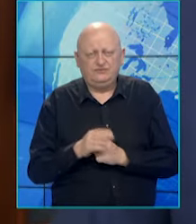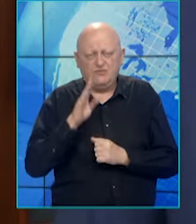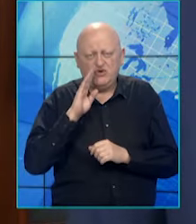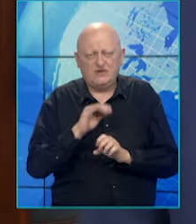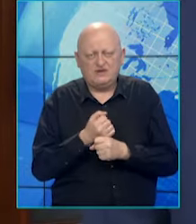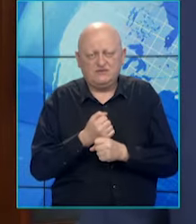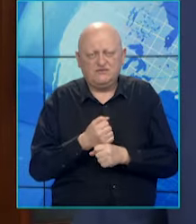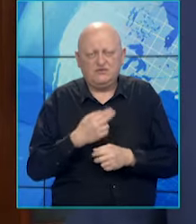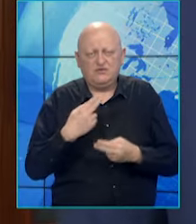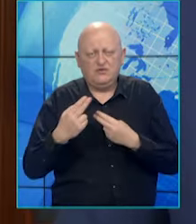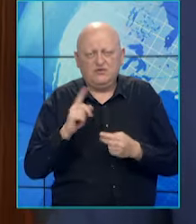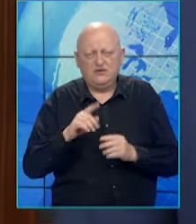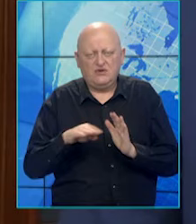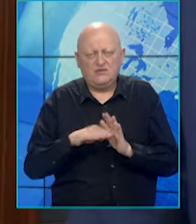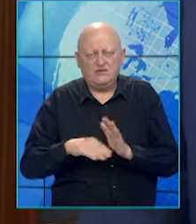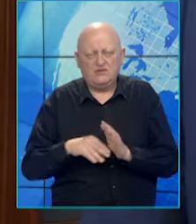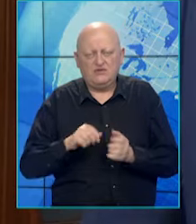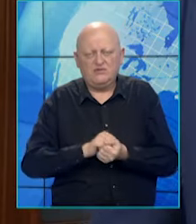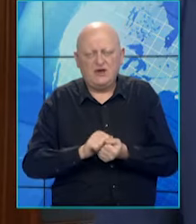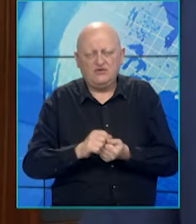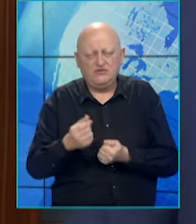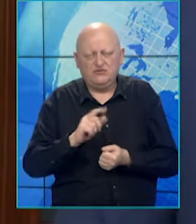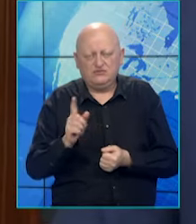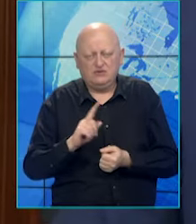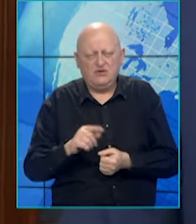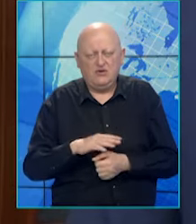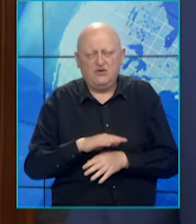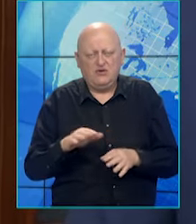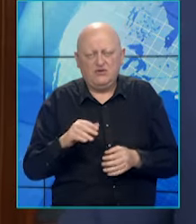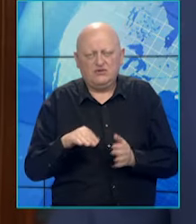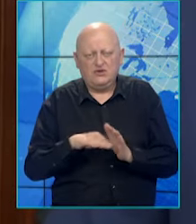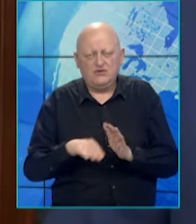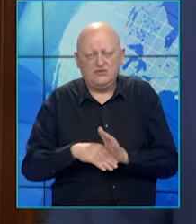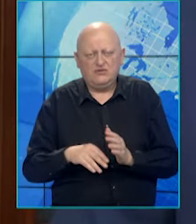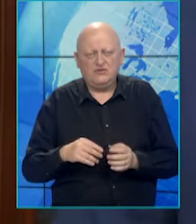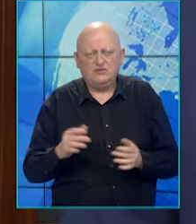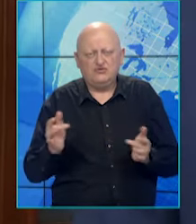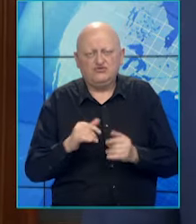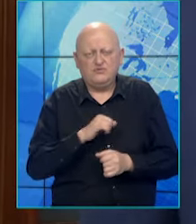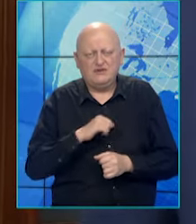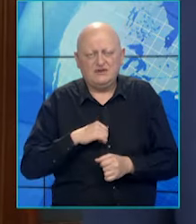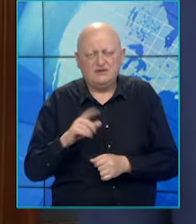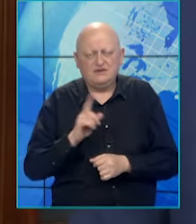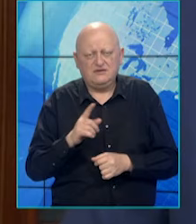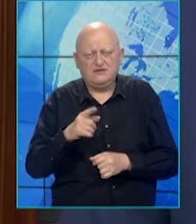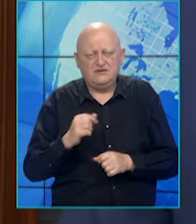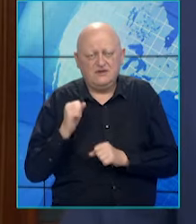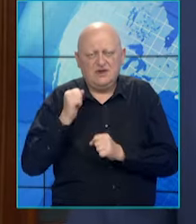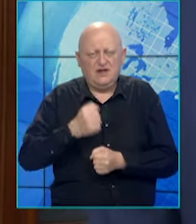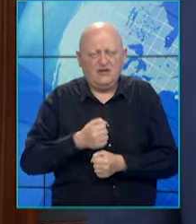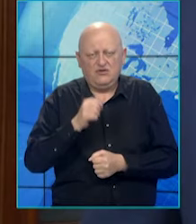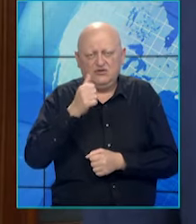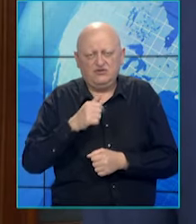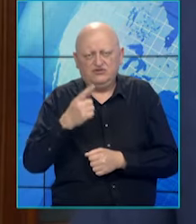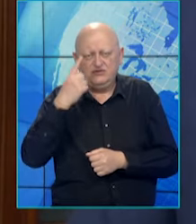Bosne i Hercegovine, nećemo se dogovoriti oko zakona o pranju novca, nećemo se dogovoriti oko zakona o sukobu interesa. Dakle, ne može on ovdje nametati.